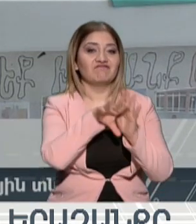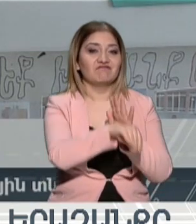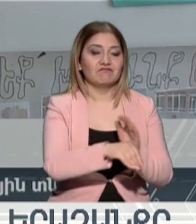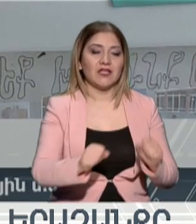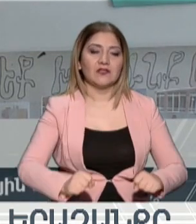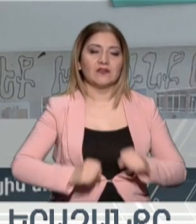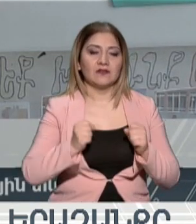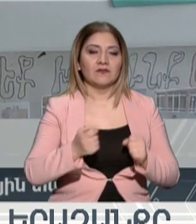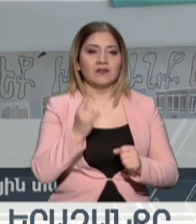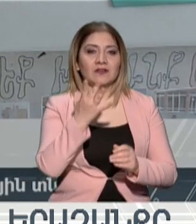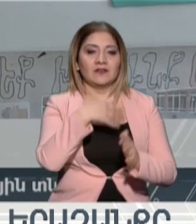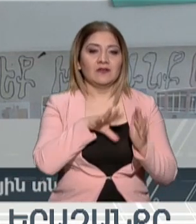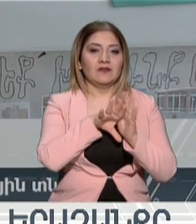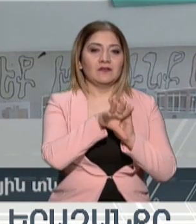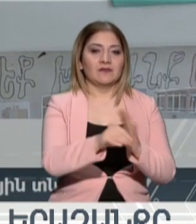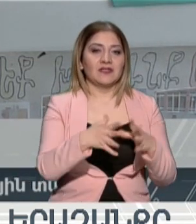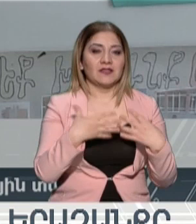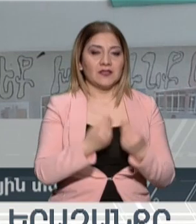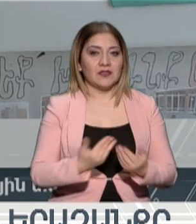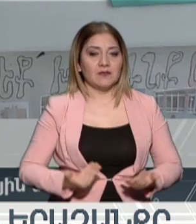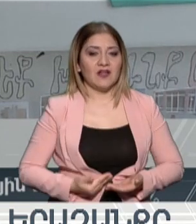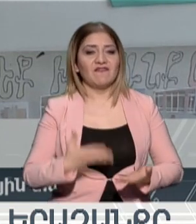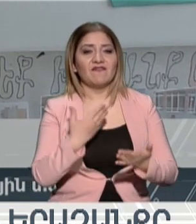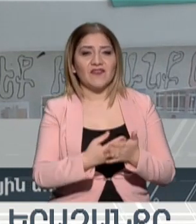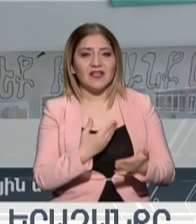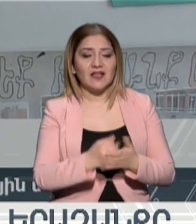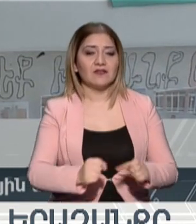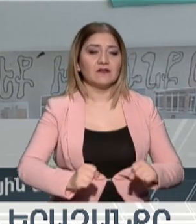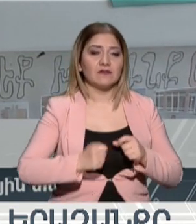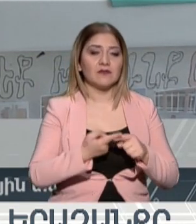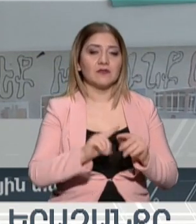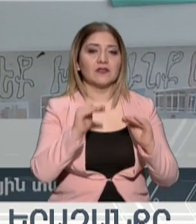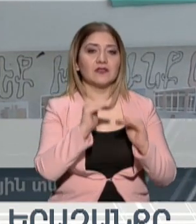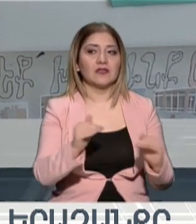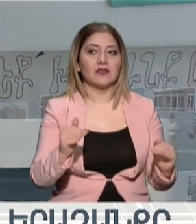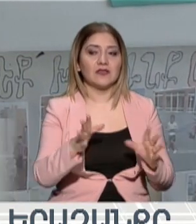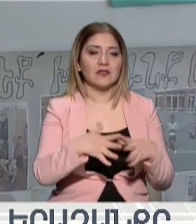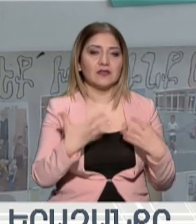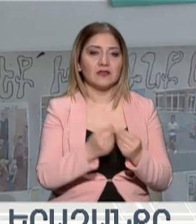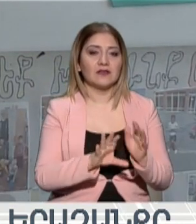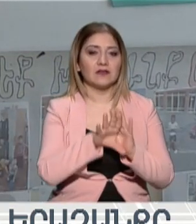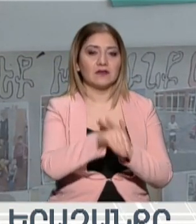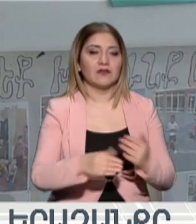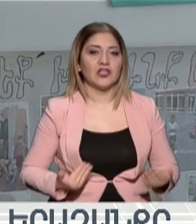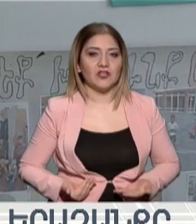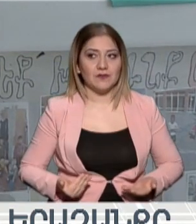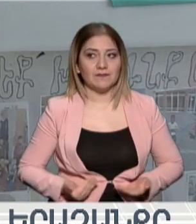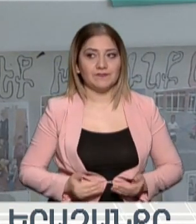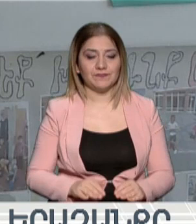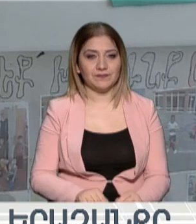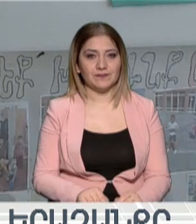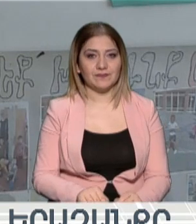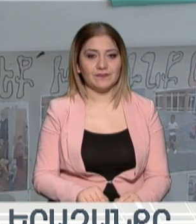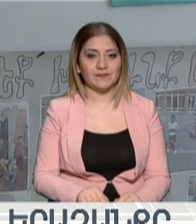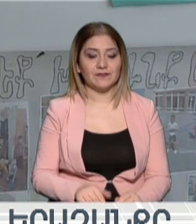ամեն կերպ ջանք ու եռան չենք խնայում և նաև ֆինանսական միջոցներ, որպեսզի երեխան վերադառնա կենսաբանական ընտանիք։